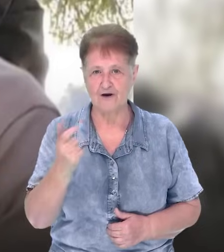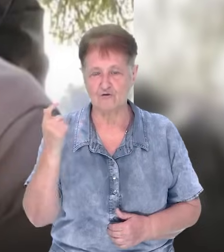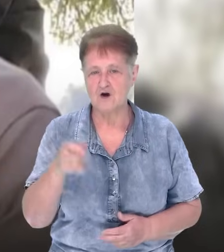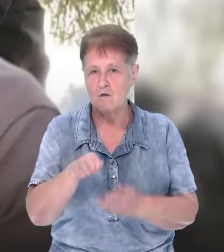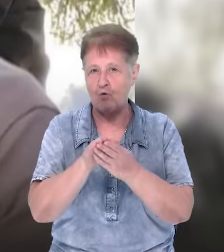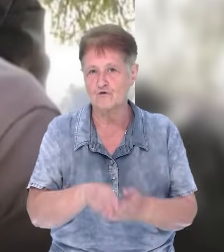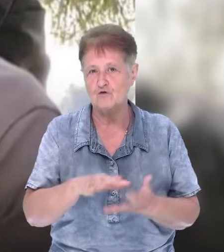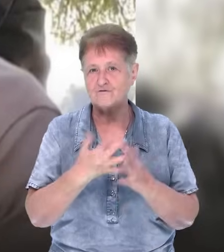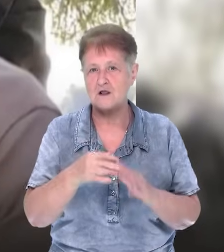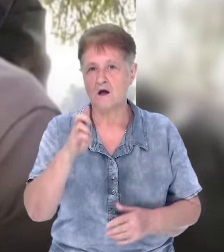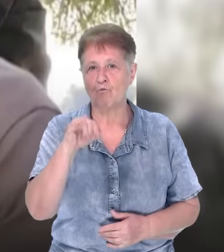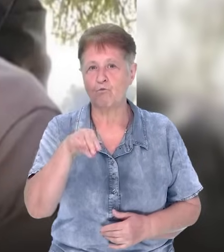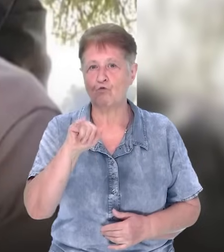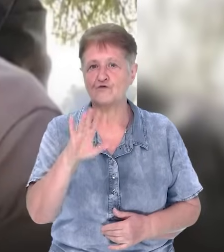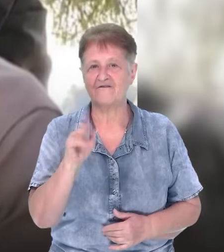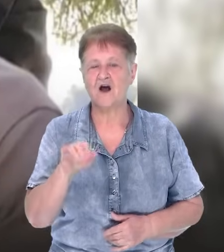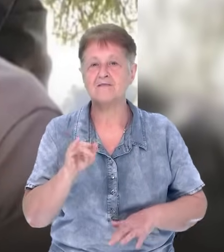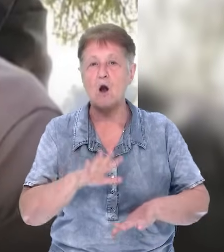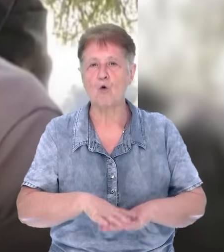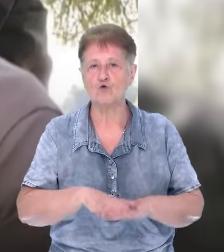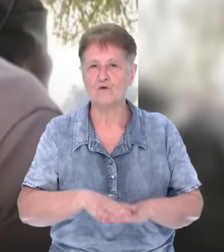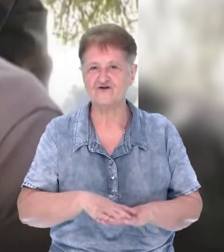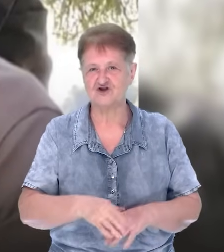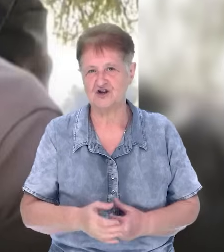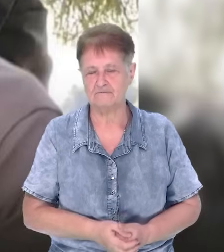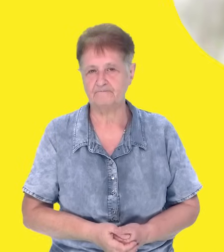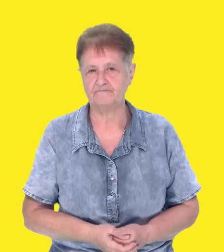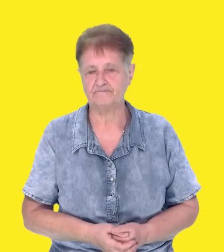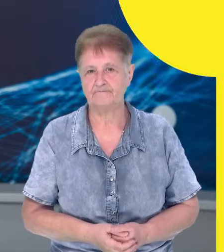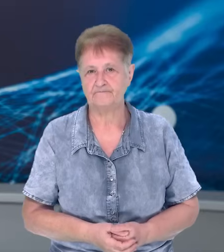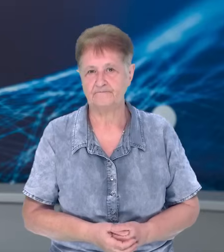Харківщині. Похований у селі Бутівка на Корюківщині.